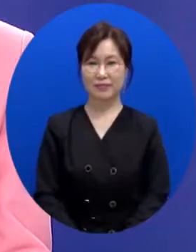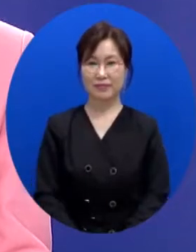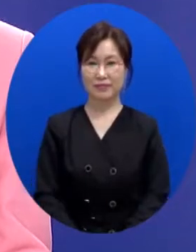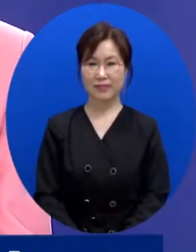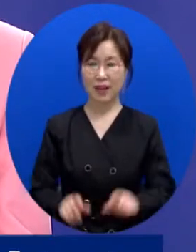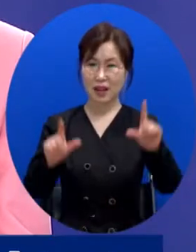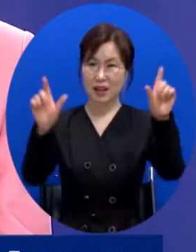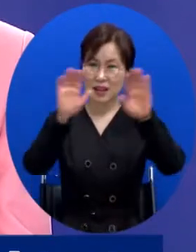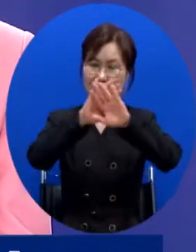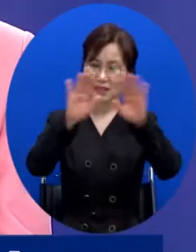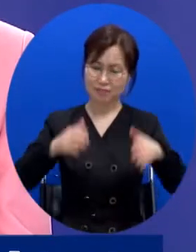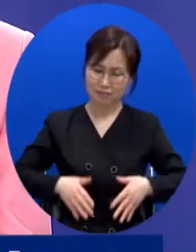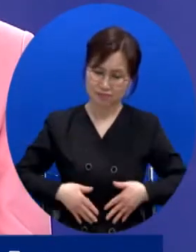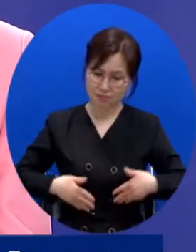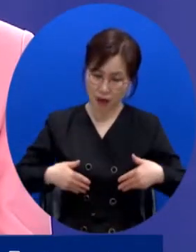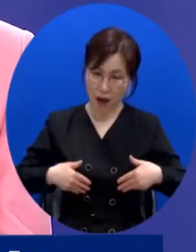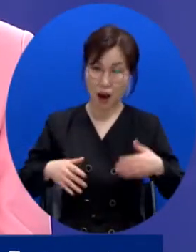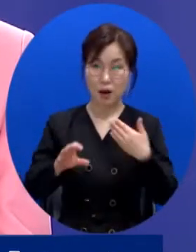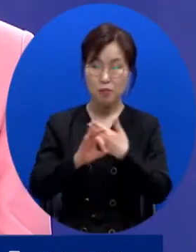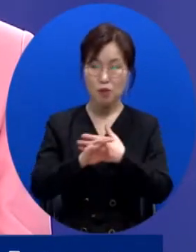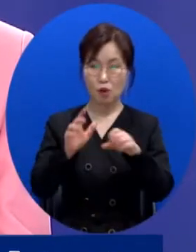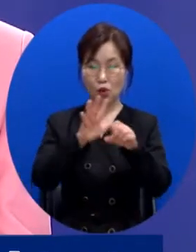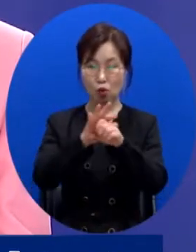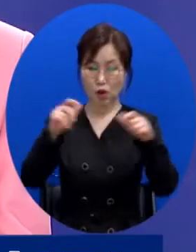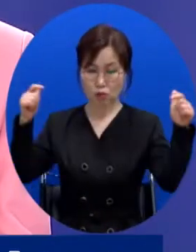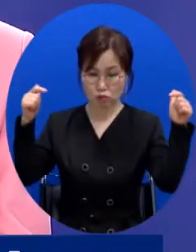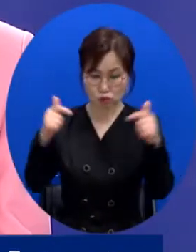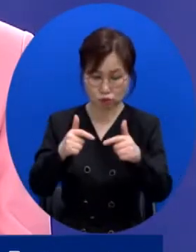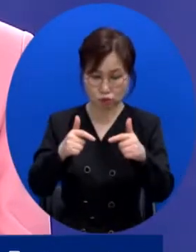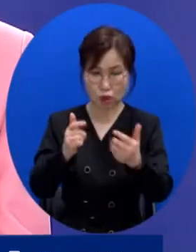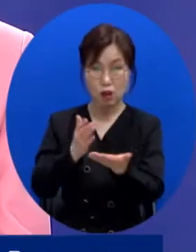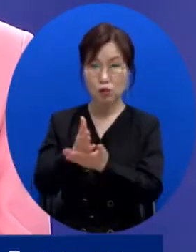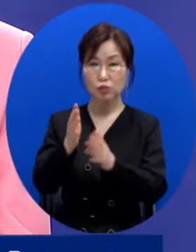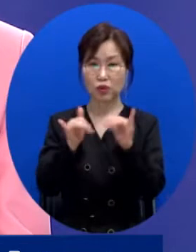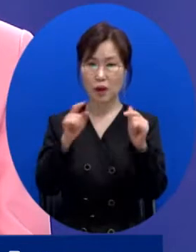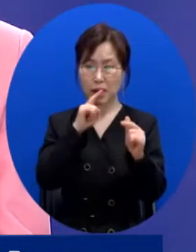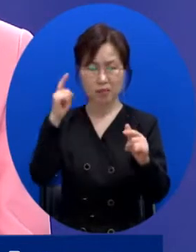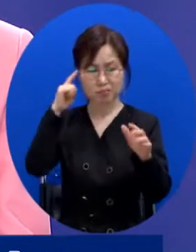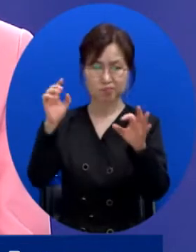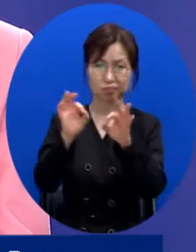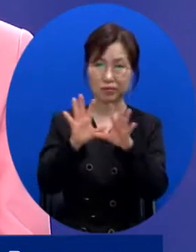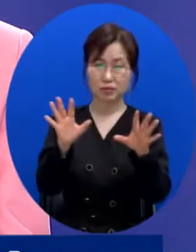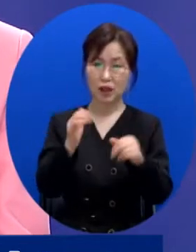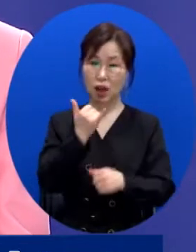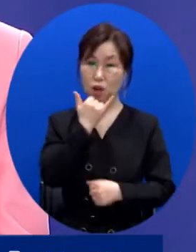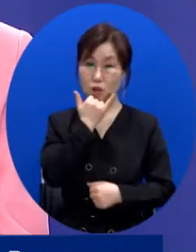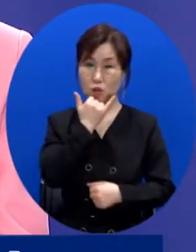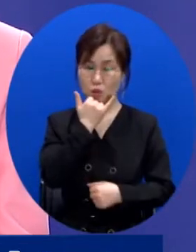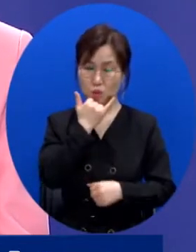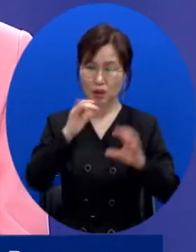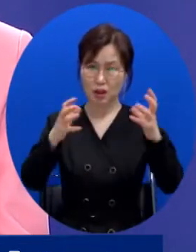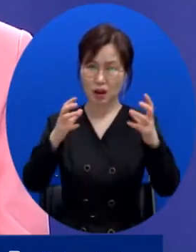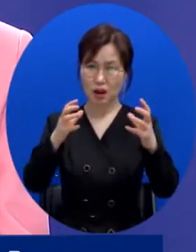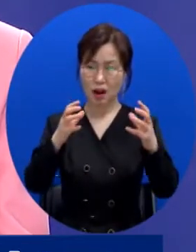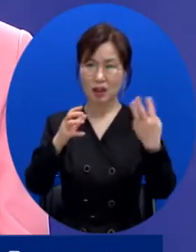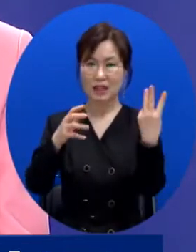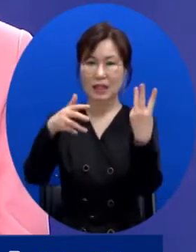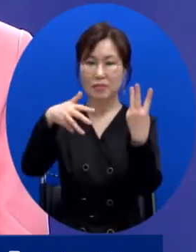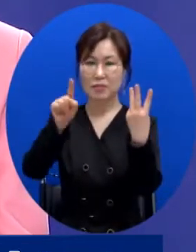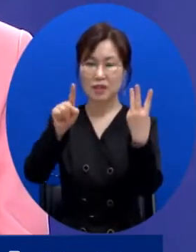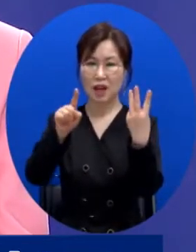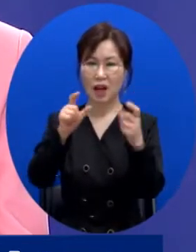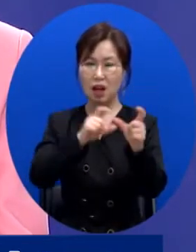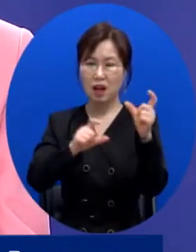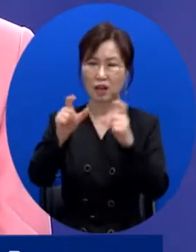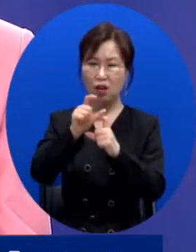날씨가 따뜻해지면 코로나19도 수그러들 것이라는 전문가들의 예상과는 달리 독일은 사실상 코로나19 3차